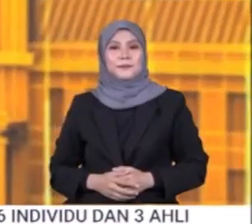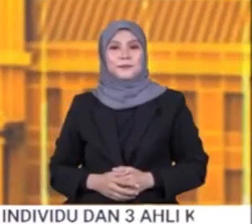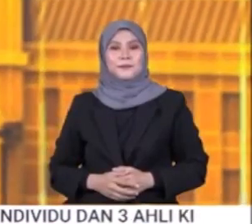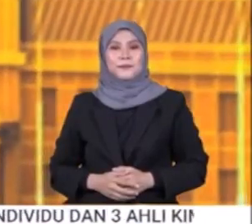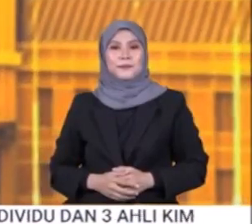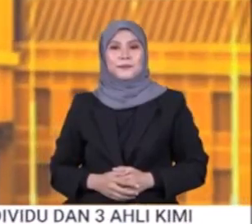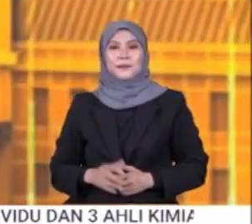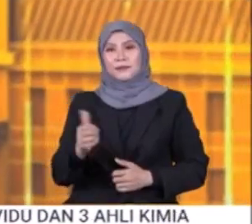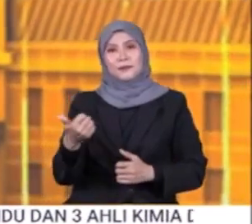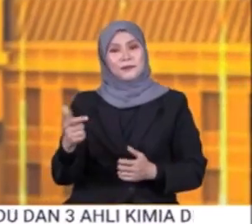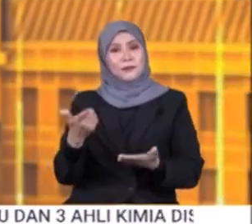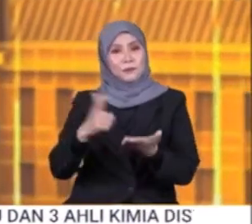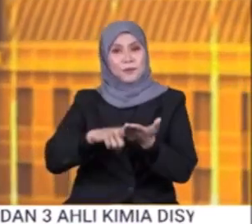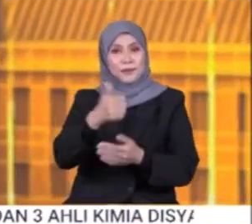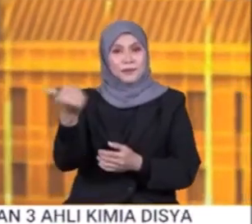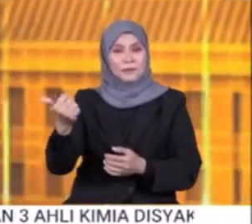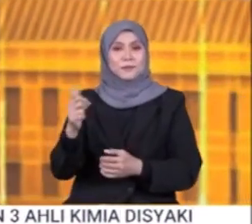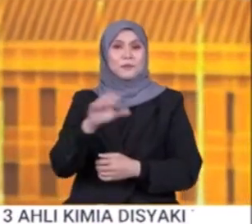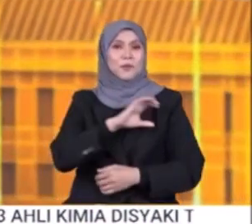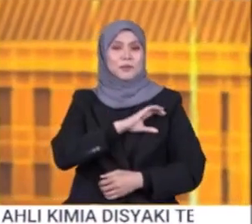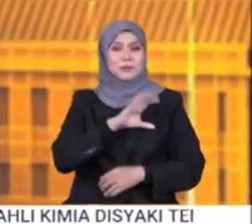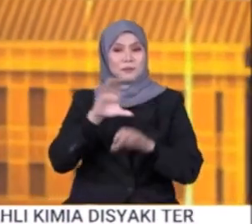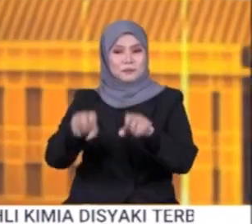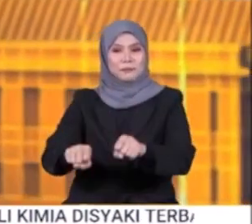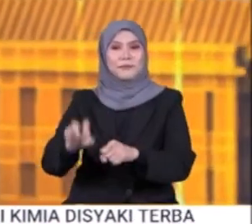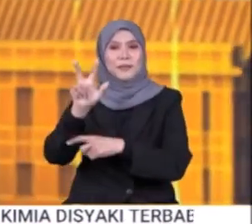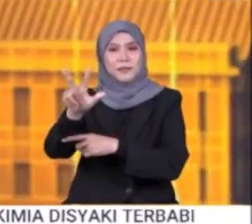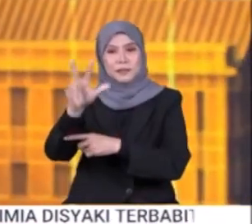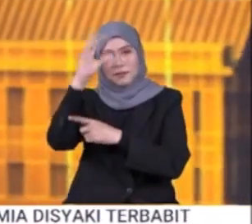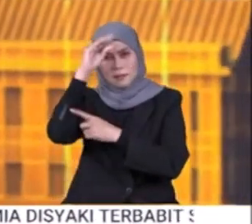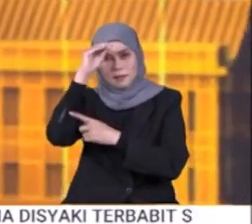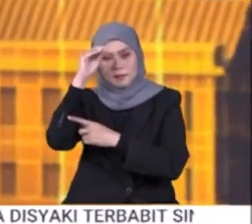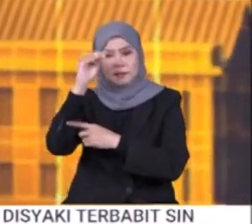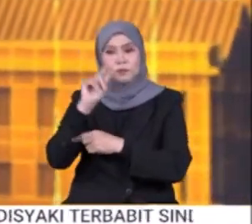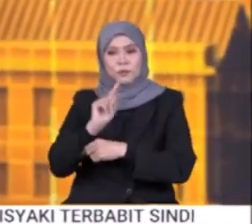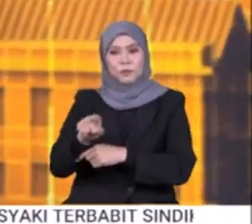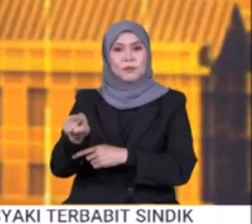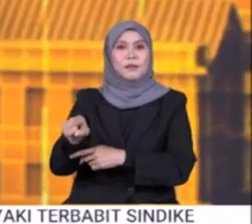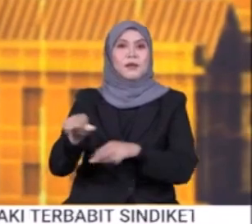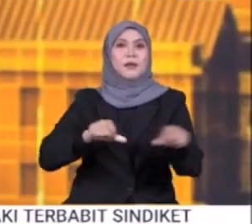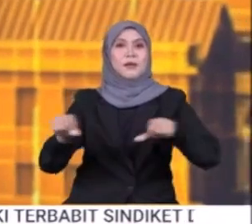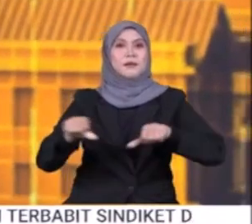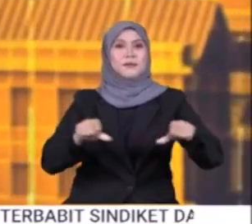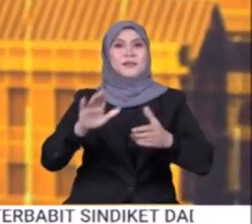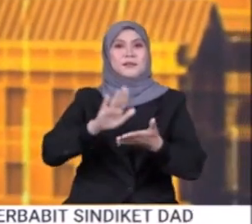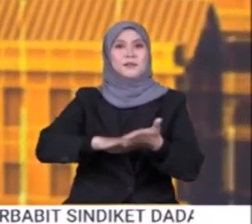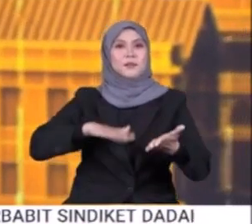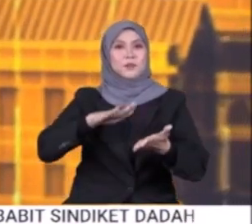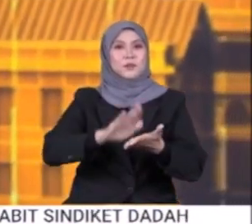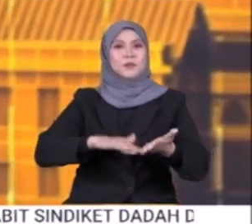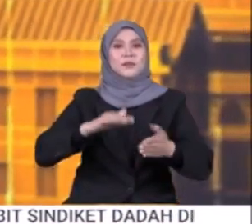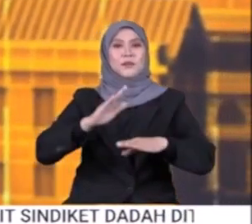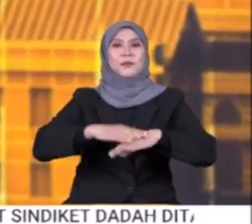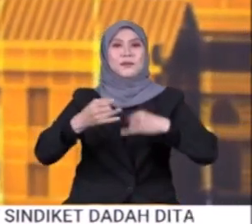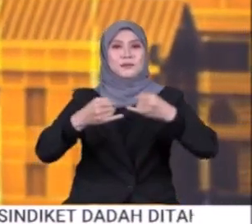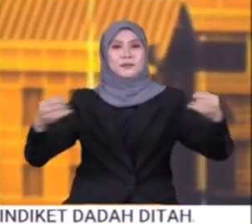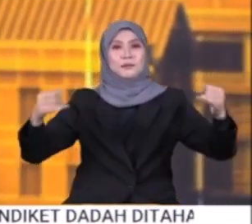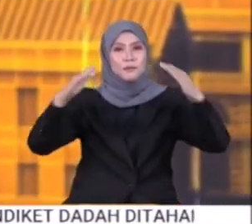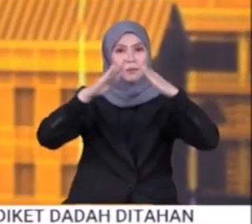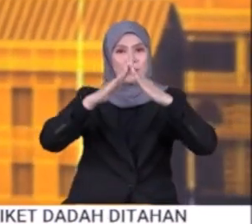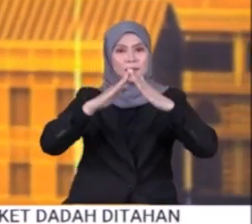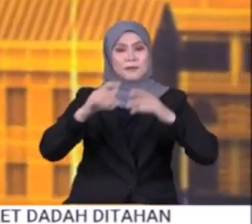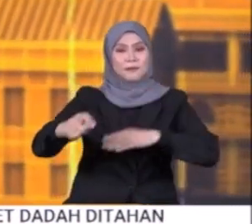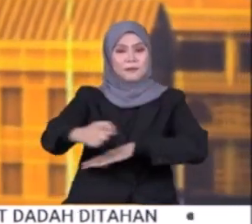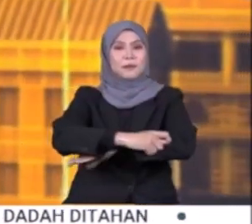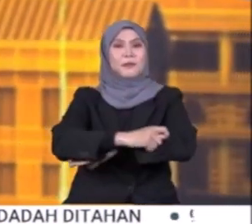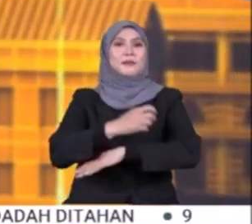dalam perkembangan lain boleh menahan tiga lelaki warga tempatan yang dipercayai menjalankan activity judi dalam talian di sebuah rumah di